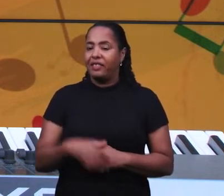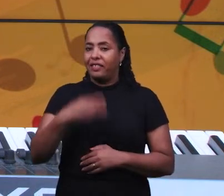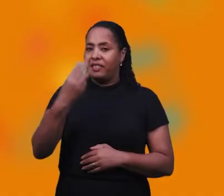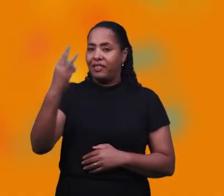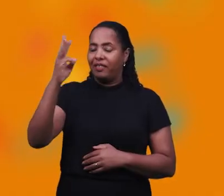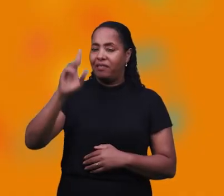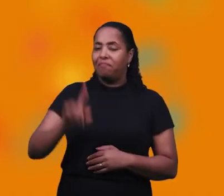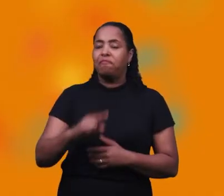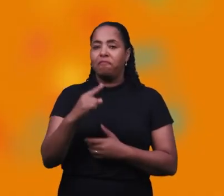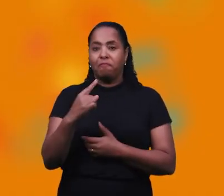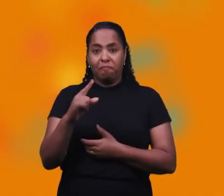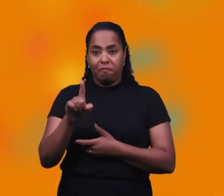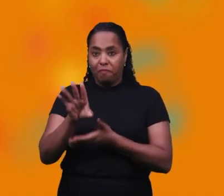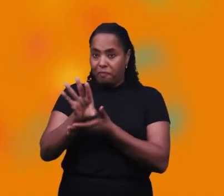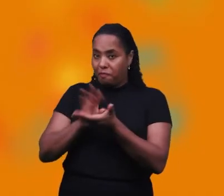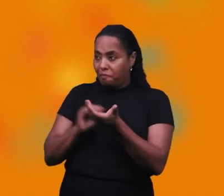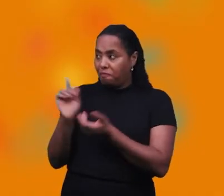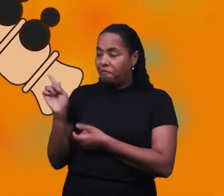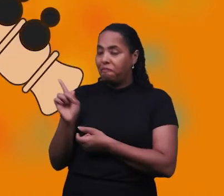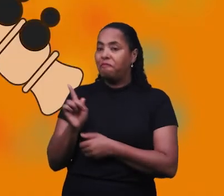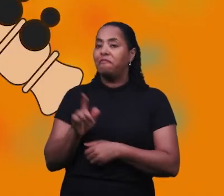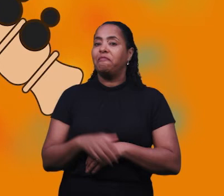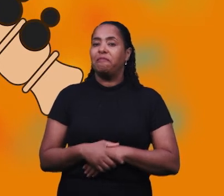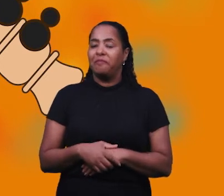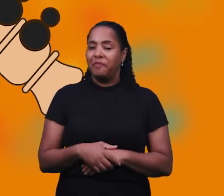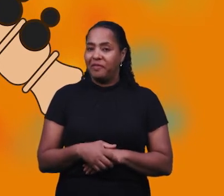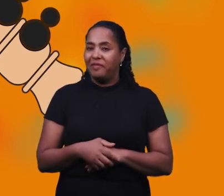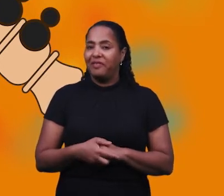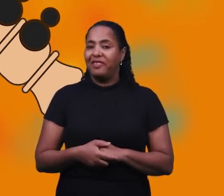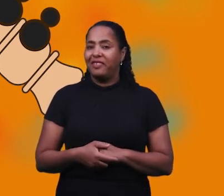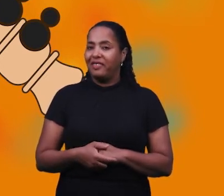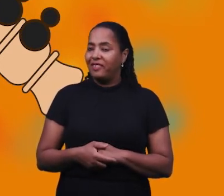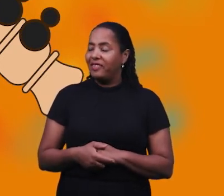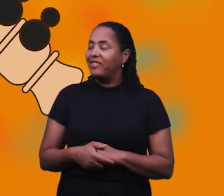ré, 3 e